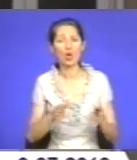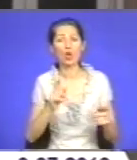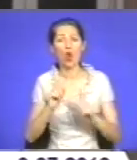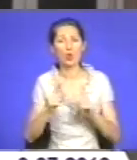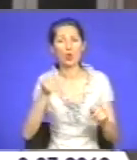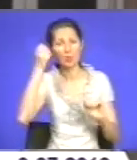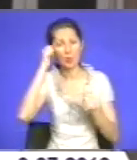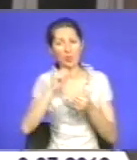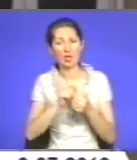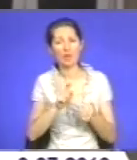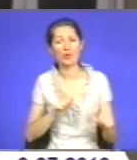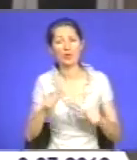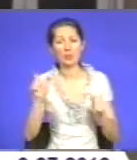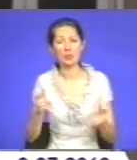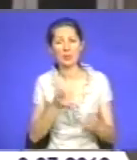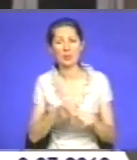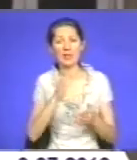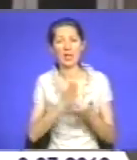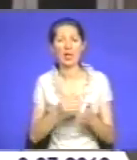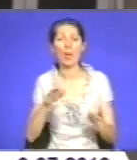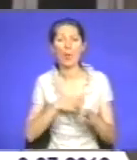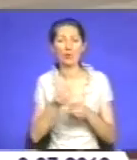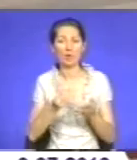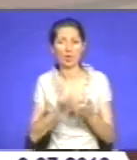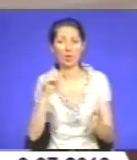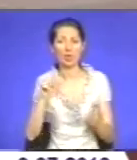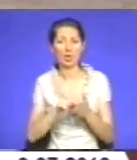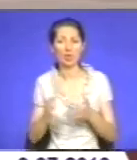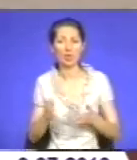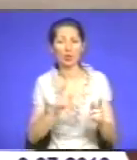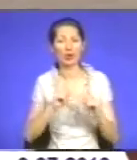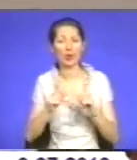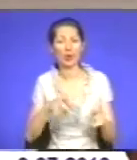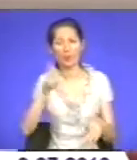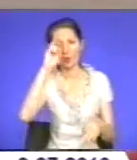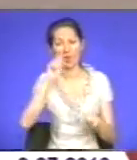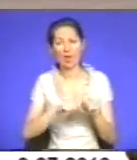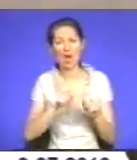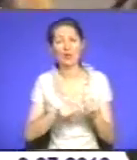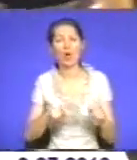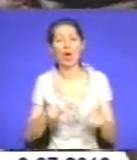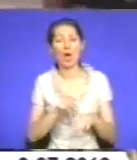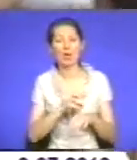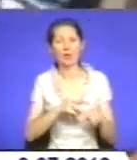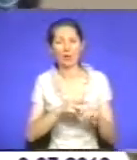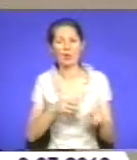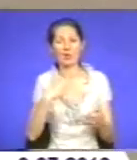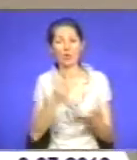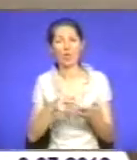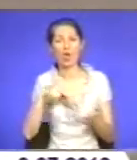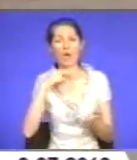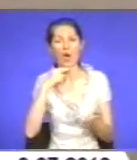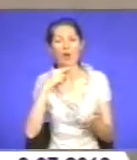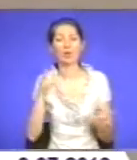пам'ятати, що велосипедисти – це є повноцінні учасники дорожнього руху. Державтоінспектори звернули увагу на доцільність виховання молодого покоління